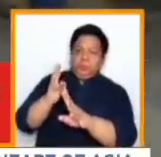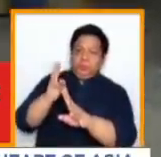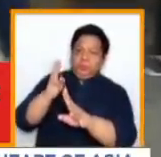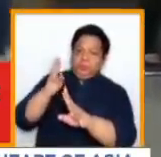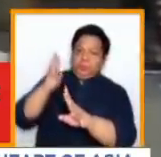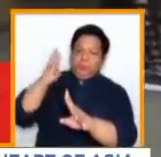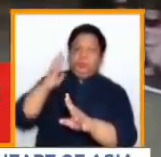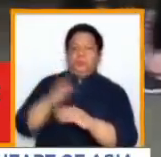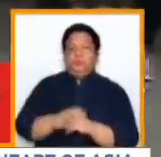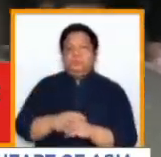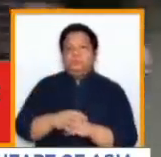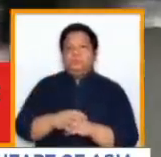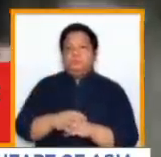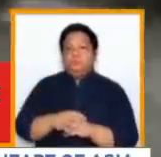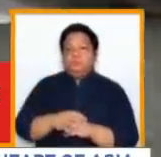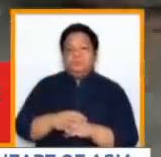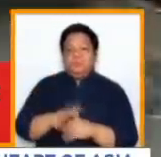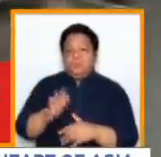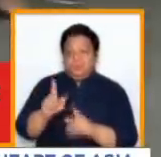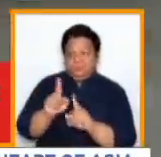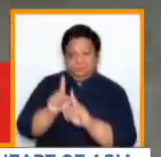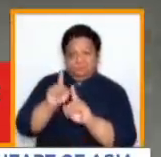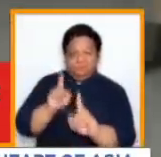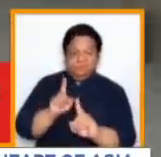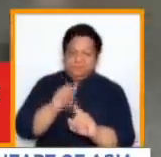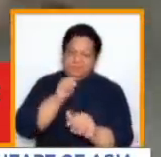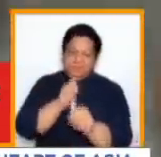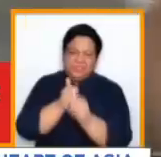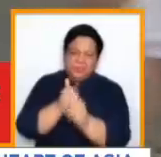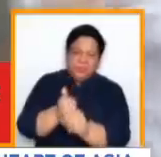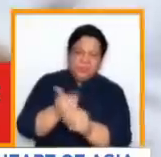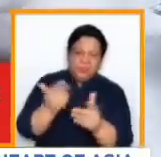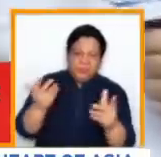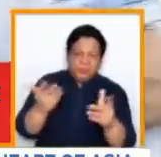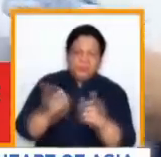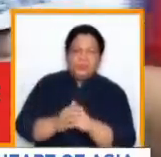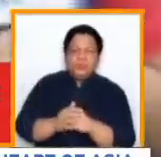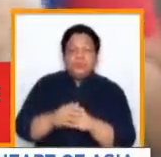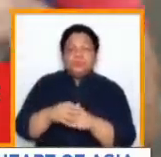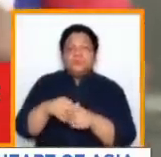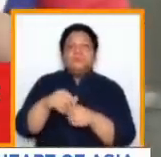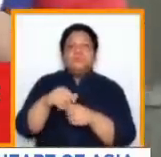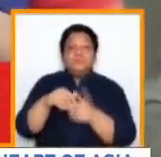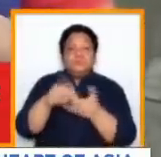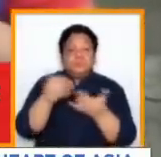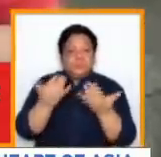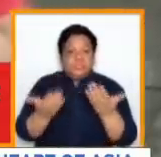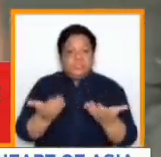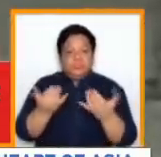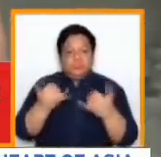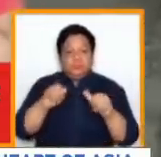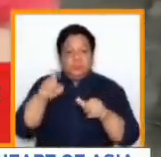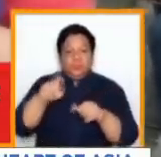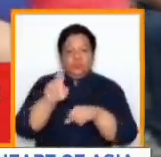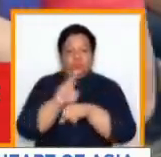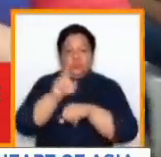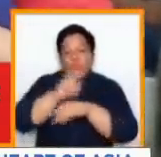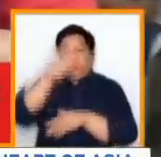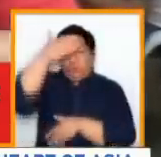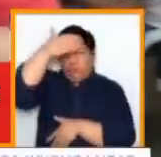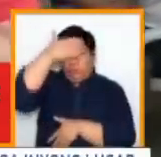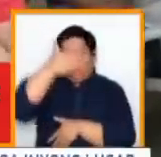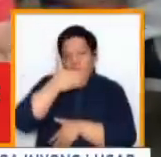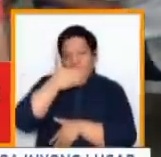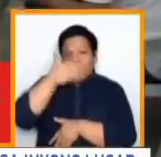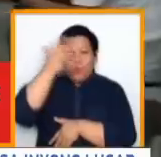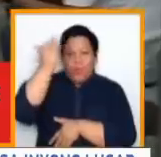Medyo hindi na rin nasusunod yung social distancing sa mga oras na to. Dito na rin siguro kailangan gamitan ng face shield dahil kahit